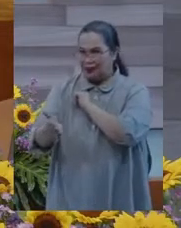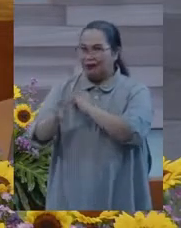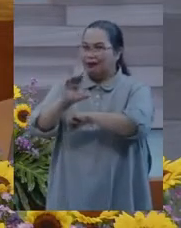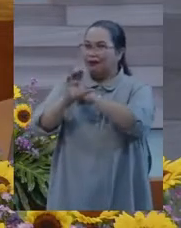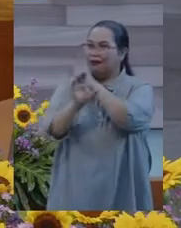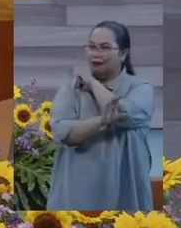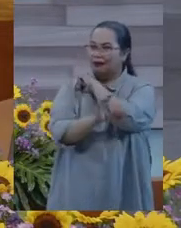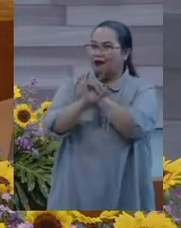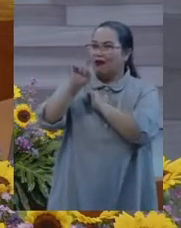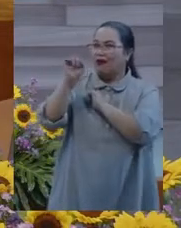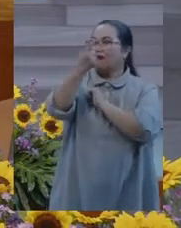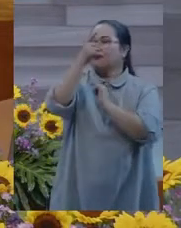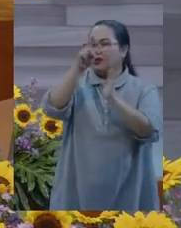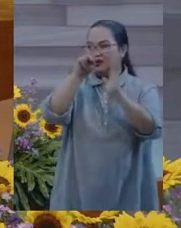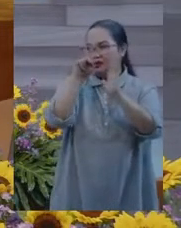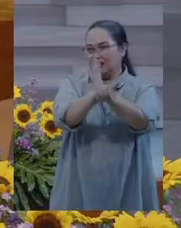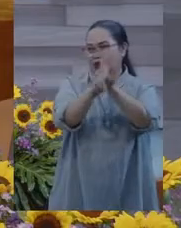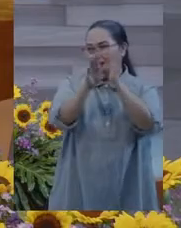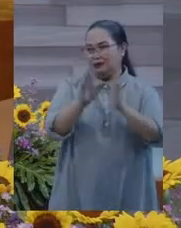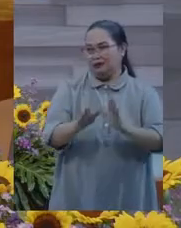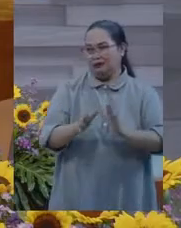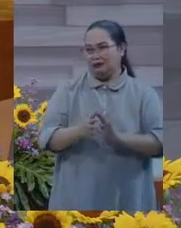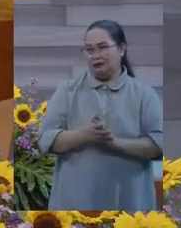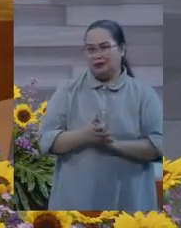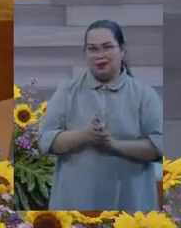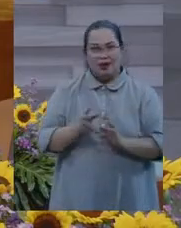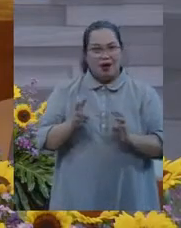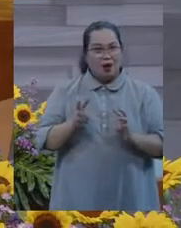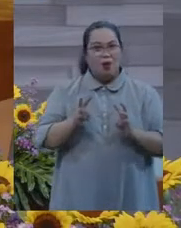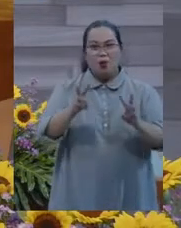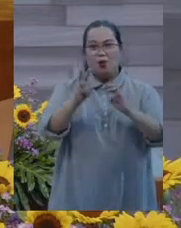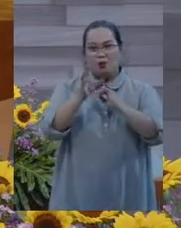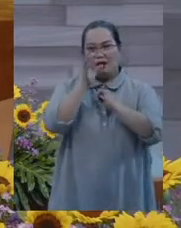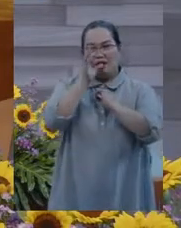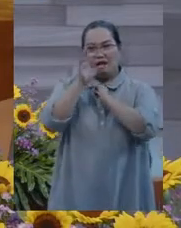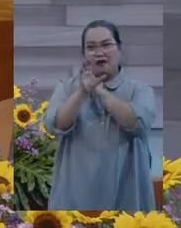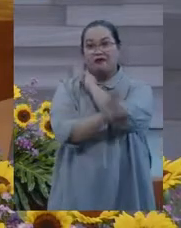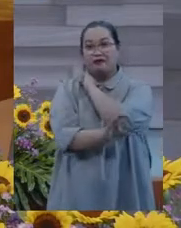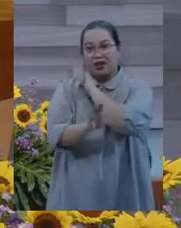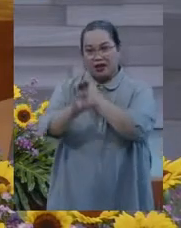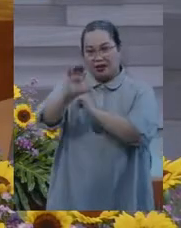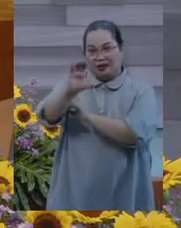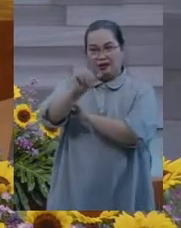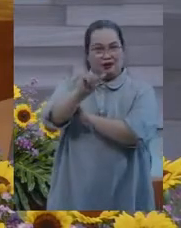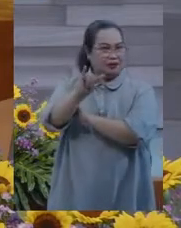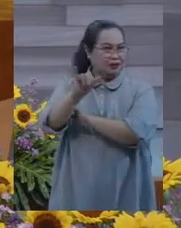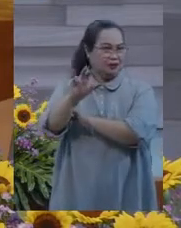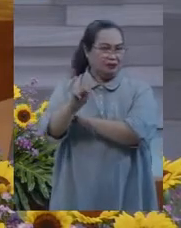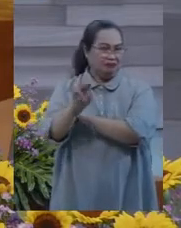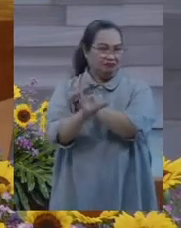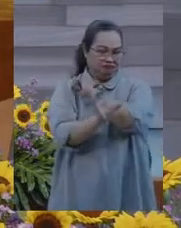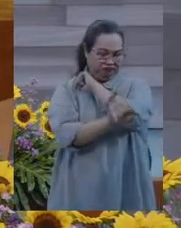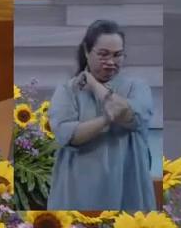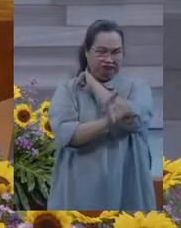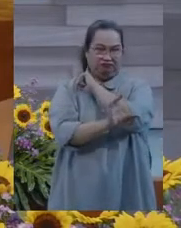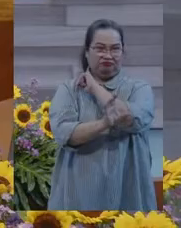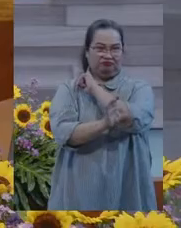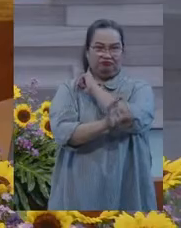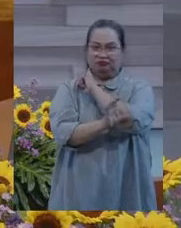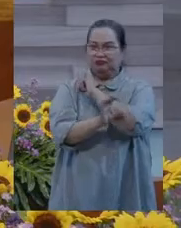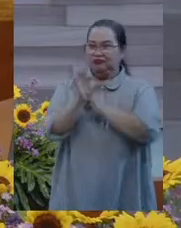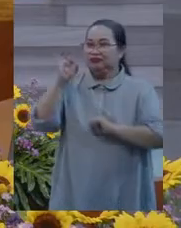Yun po ang the way of Cain. Yung way of false